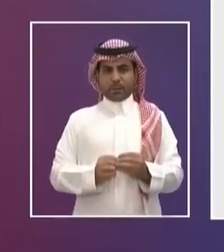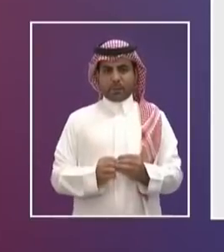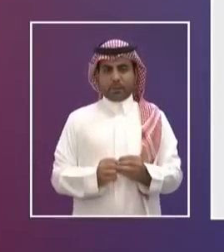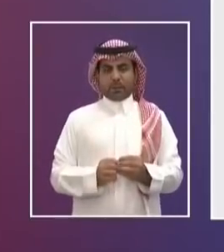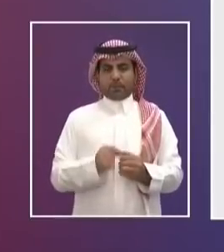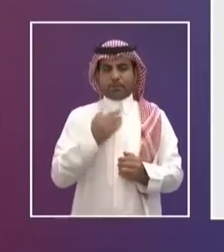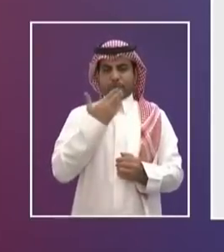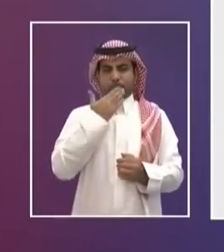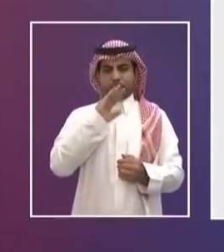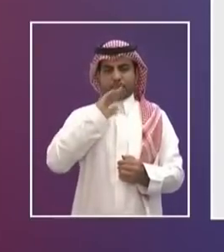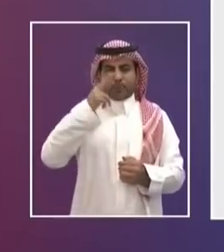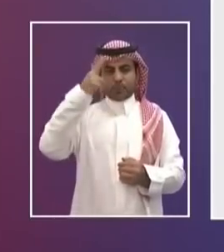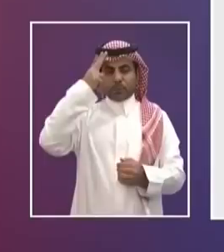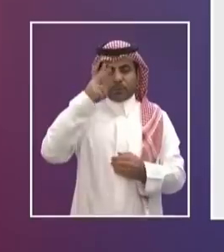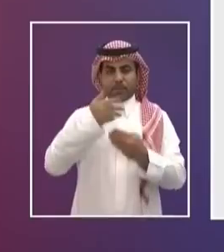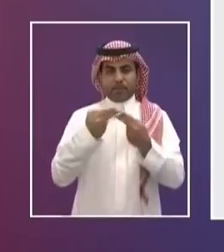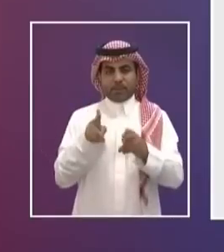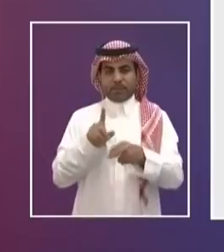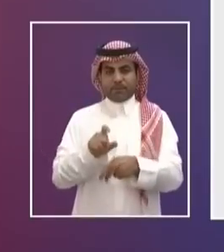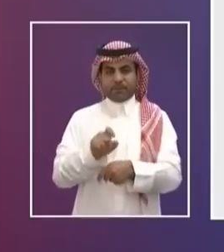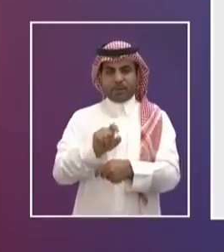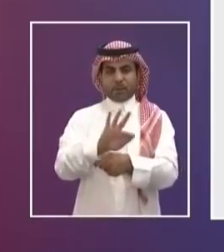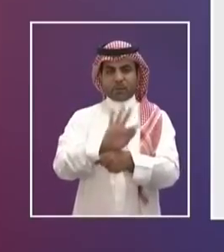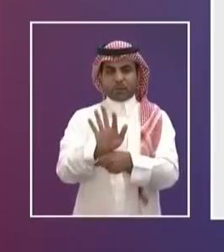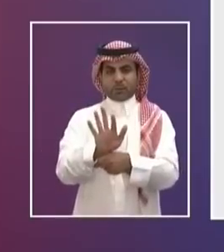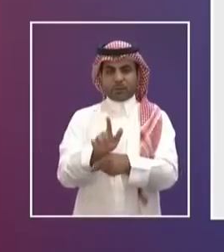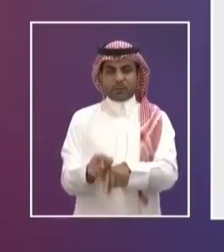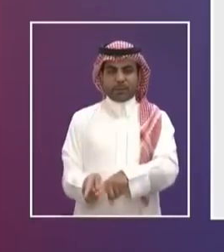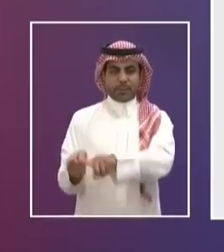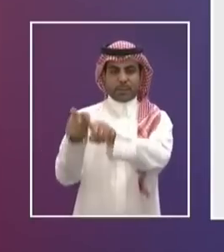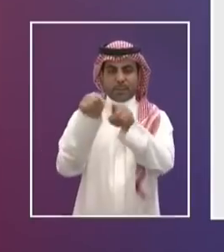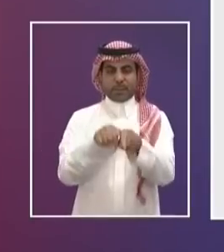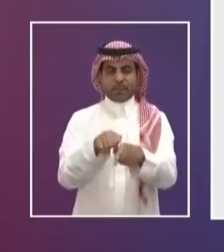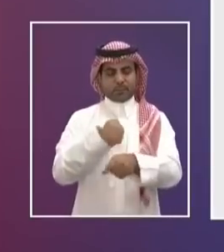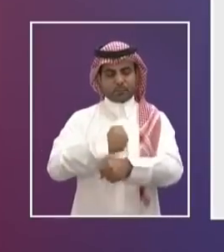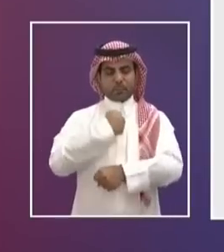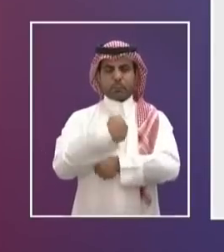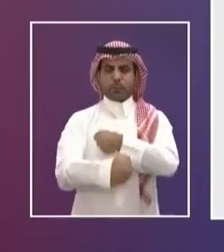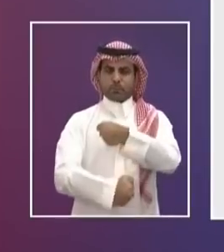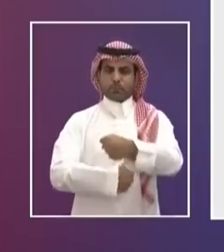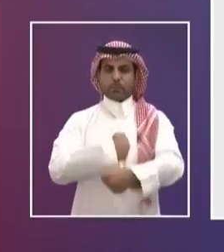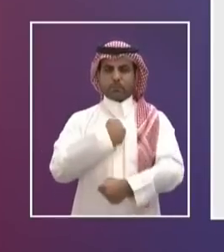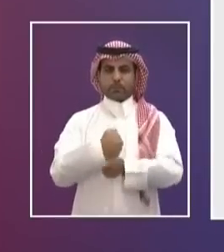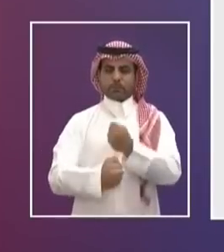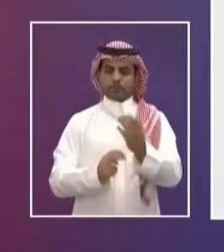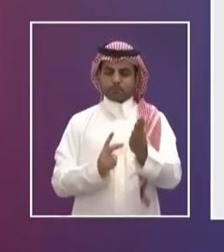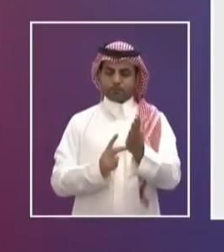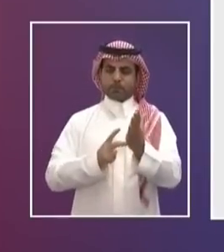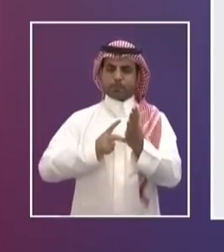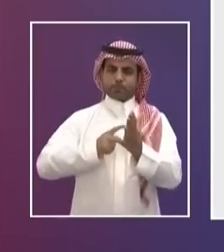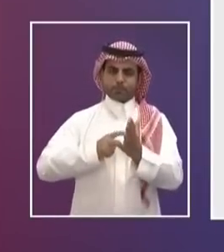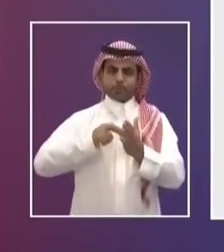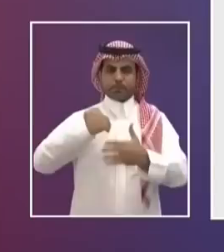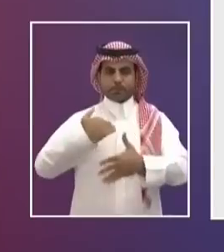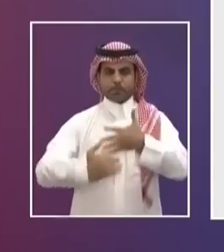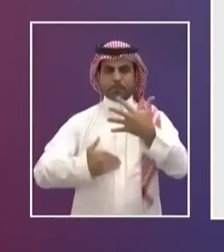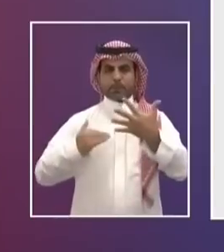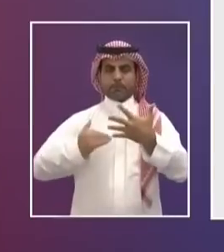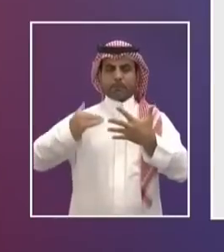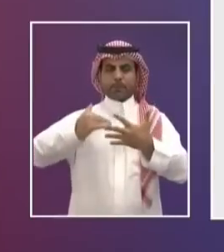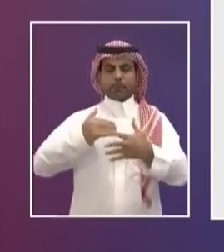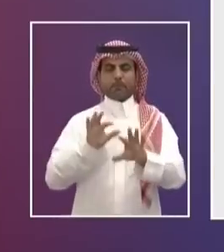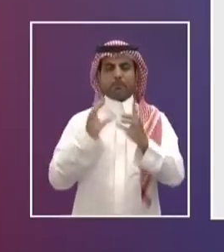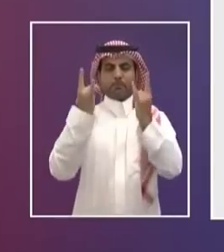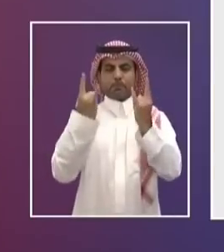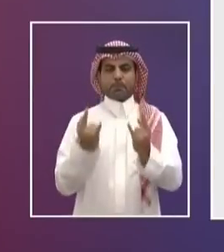المملكة العربية السعودية منذ بدء الجائحة وحتى اليوم بالفعل تبذل جهود وخطوات استباقية وخطوات متميزة جدا،